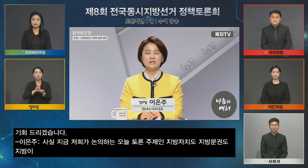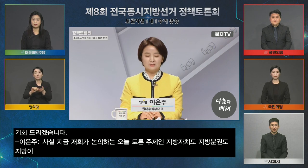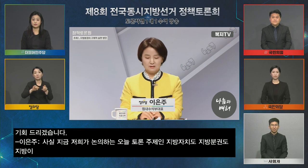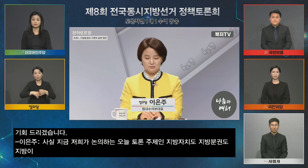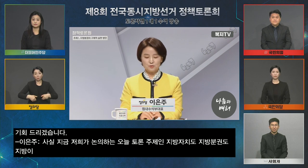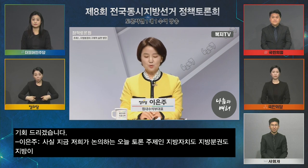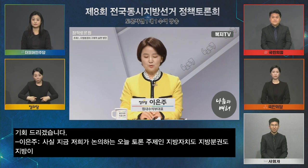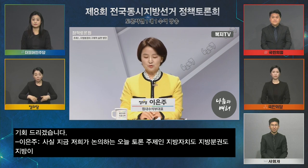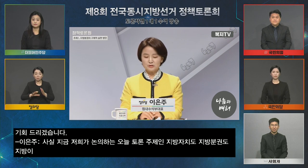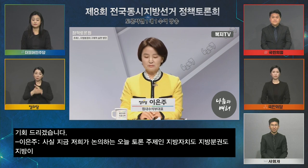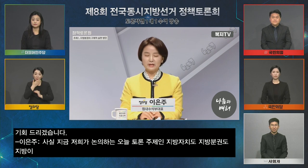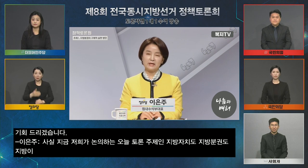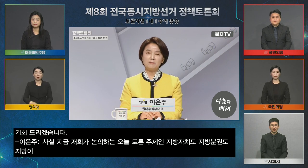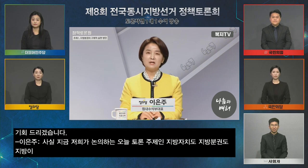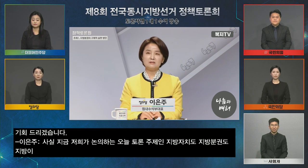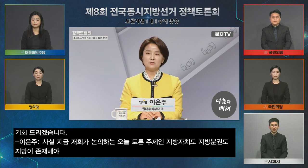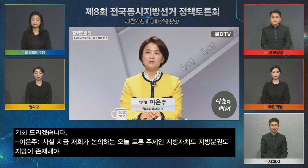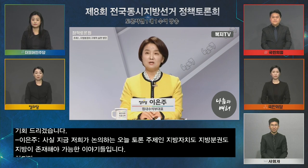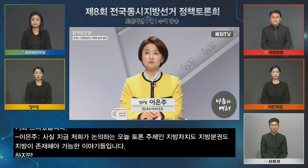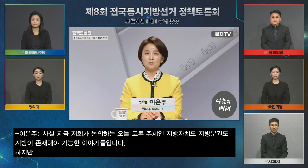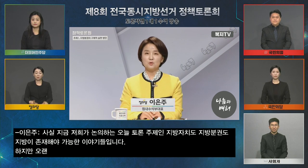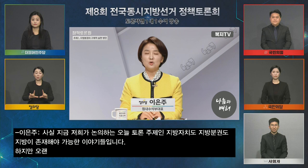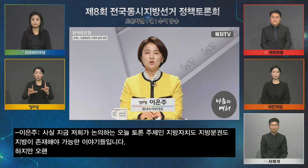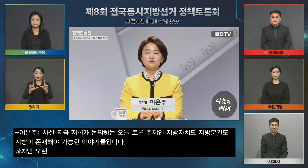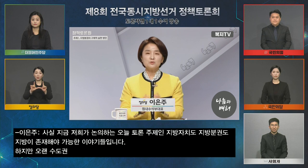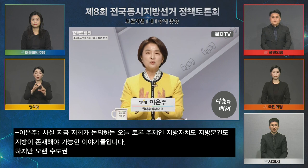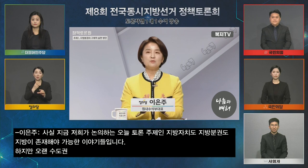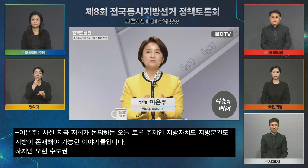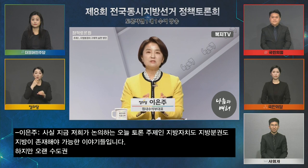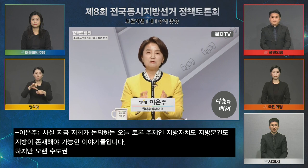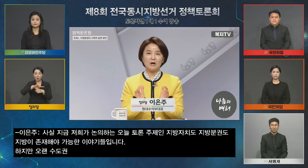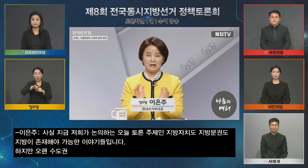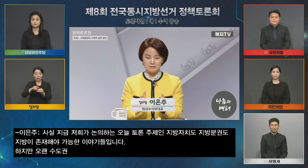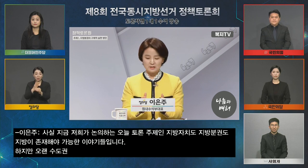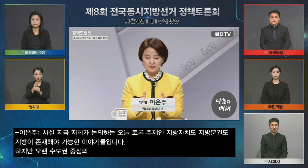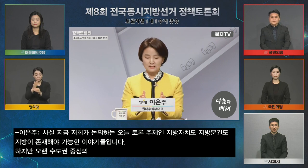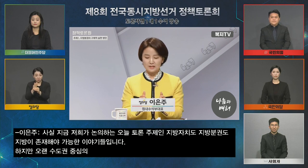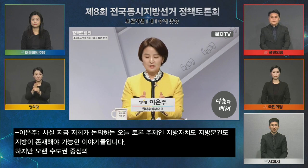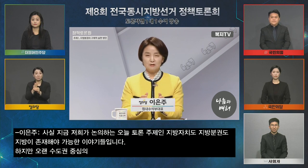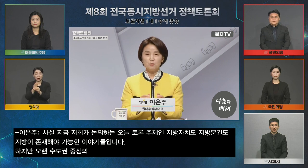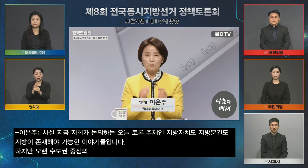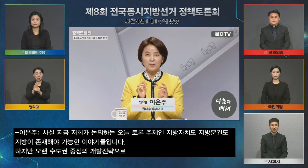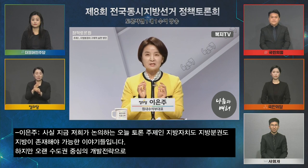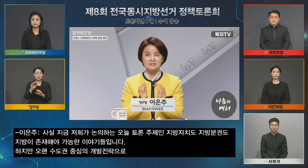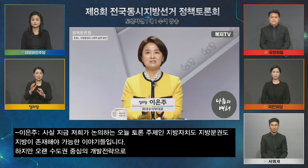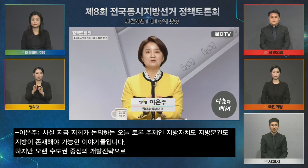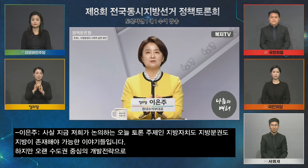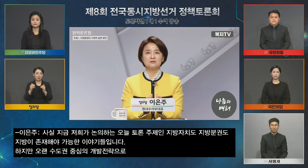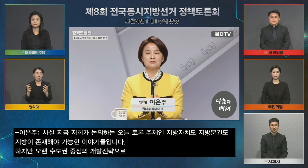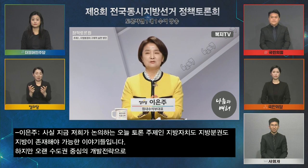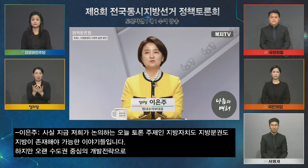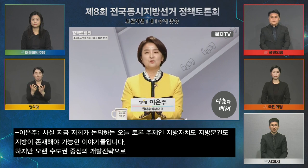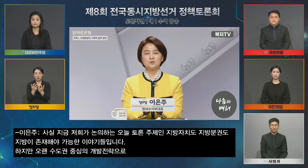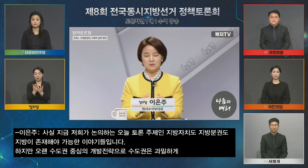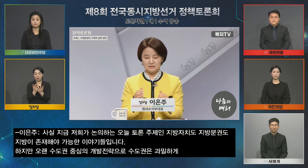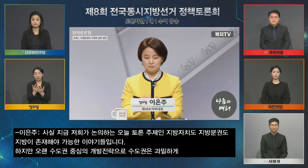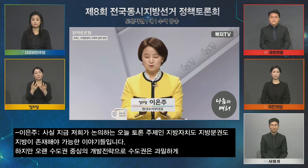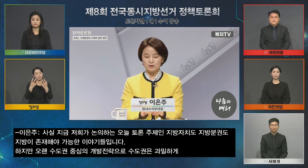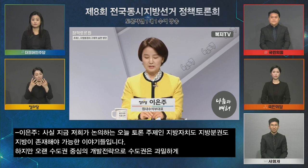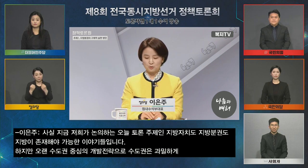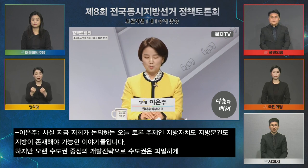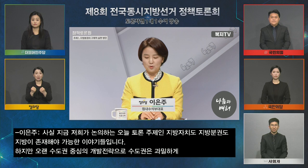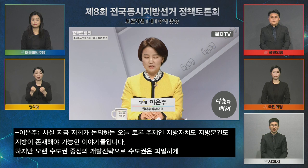오랜 수도권 중심의 개발 전략으로 수도권은 과밀하게 폭발 직전으로